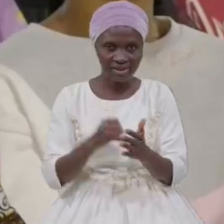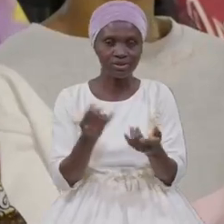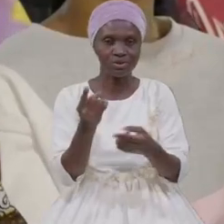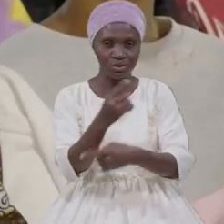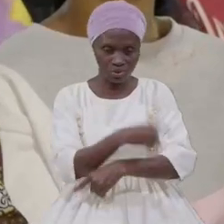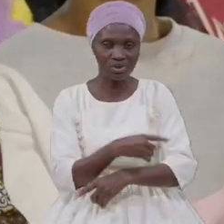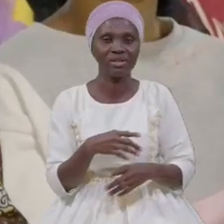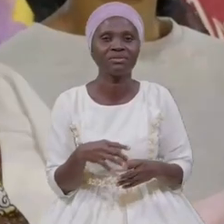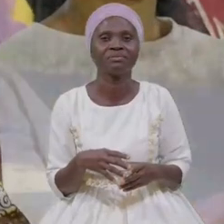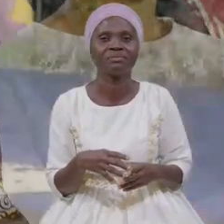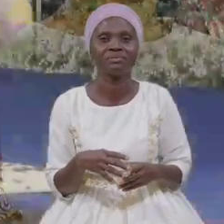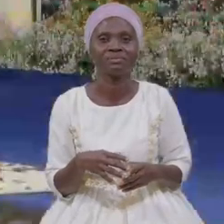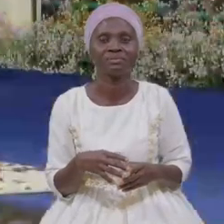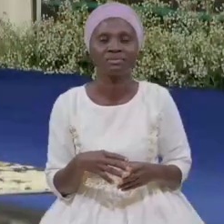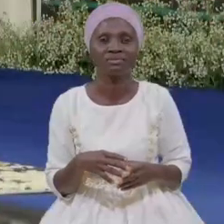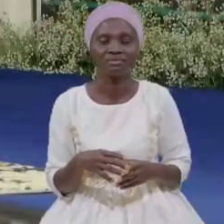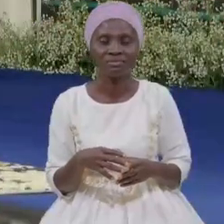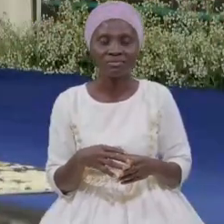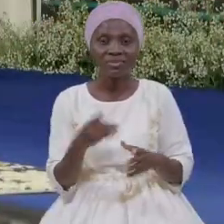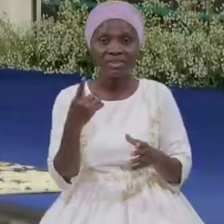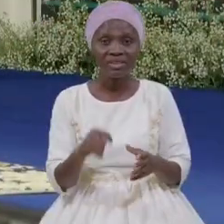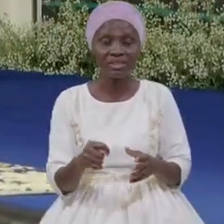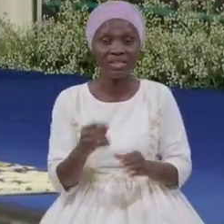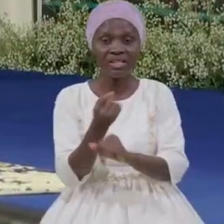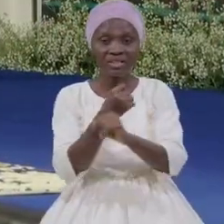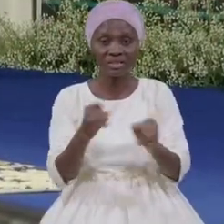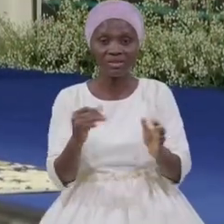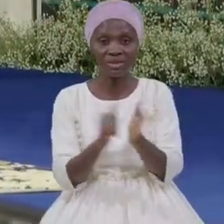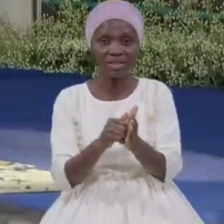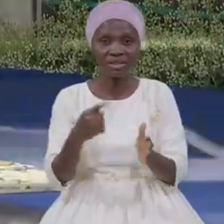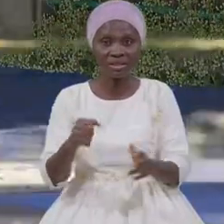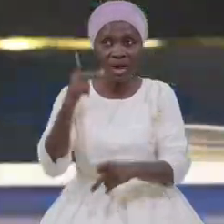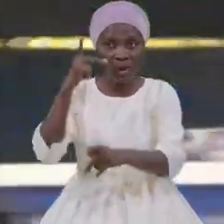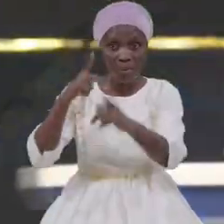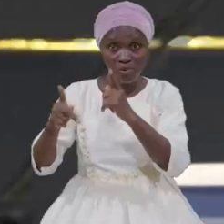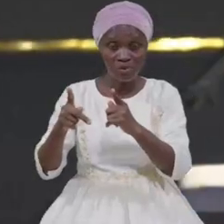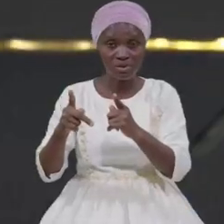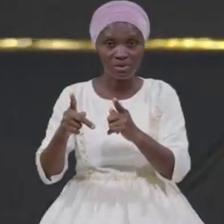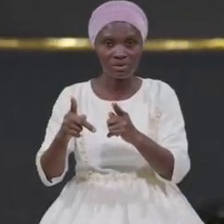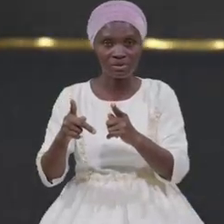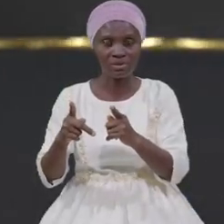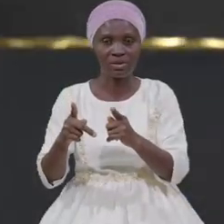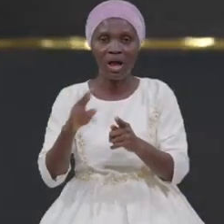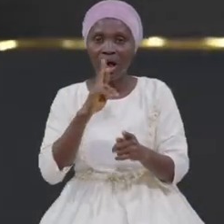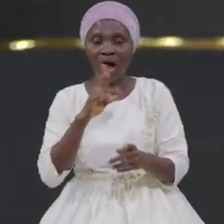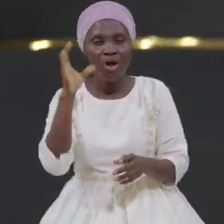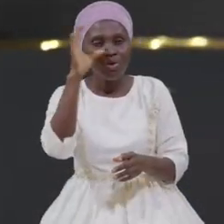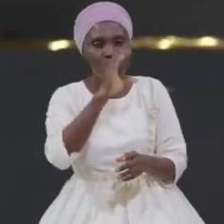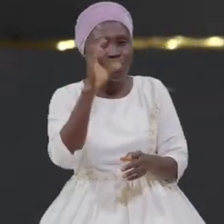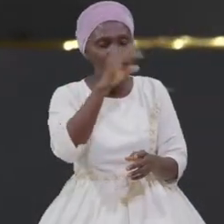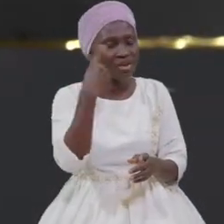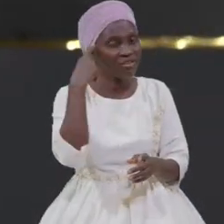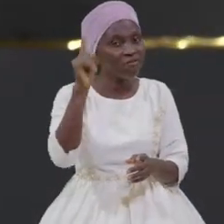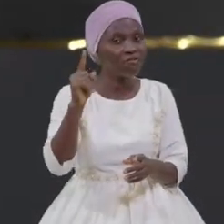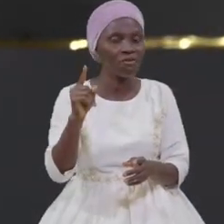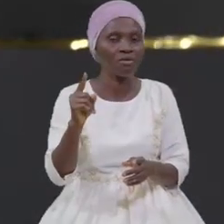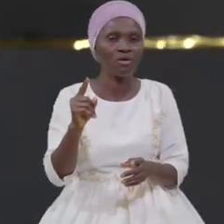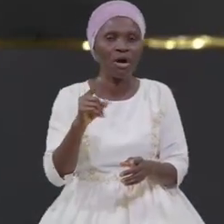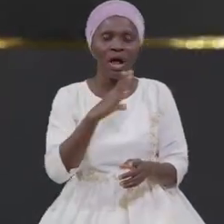Ça, c'est le salut que les prophètes ont considéré, qu'ils ont cherché et dit, quand est-ce que cela sera